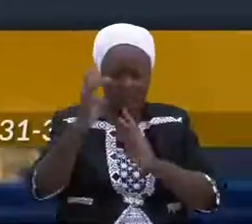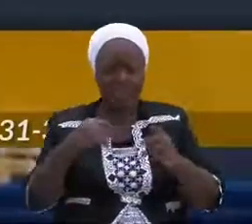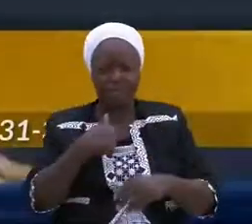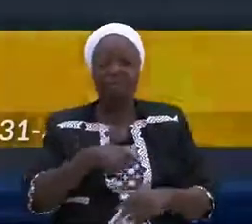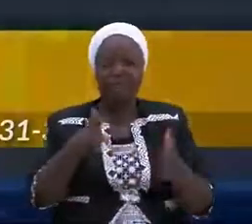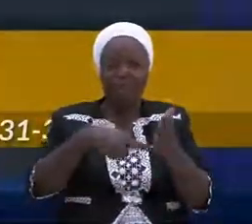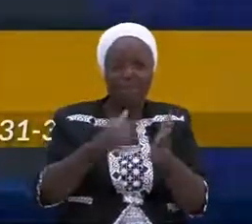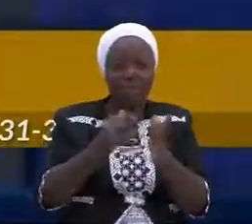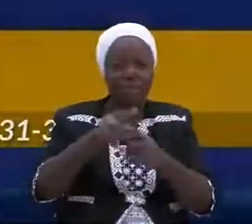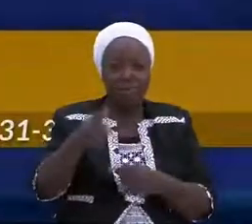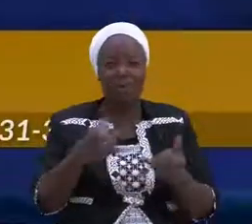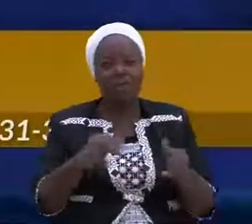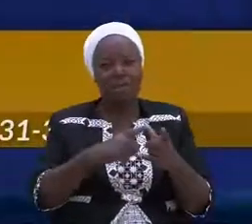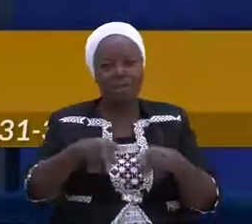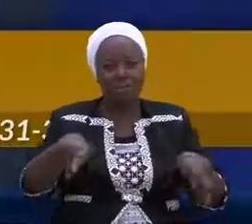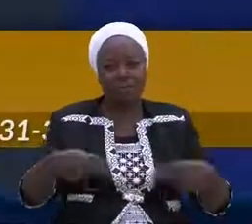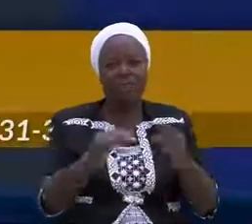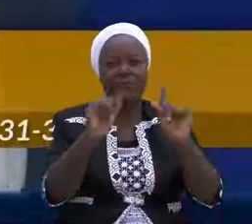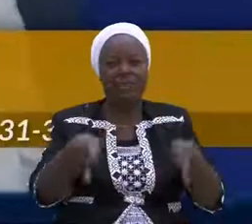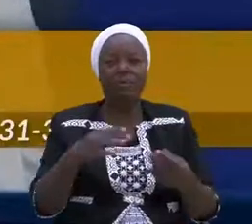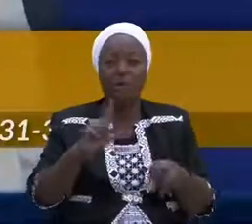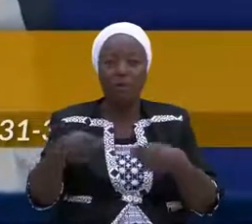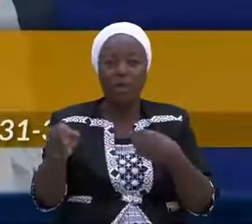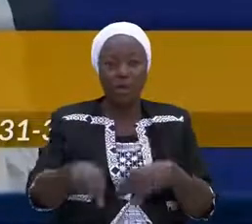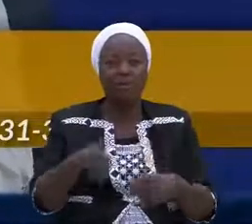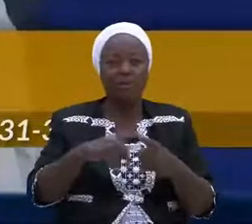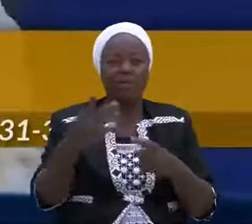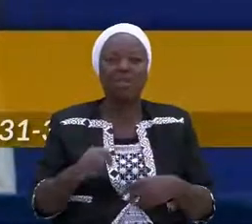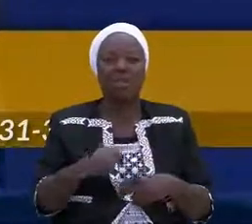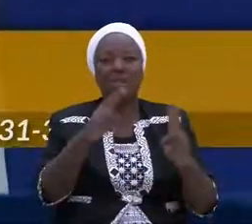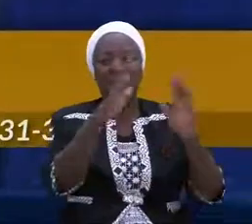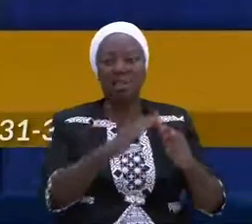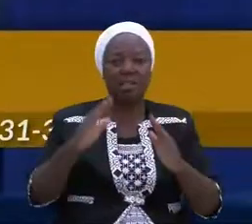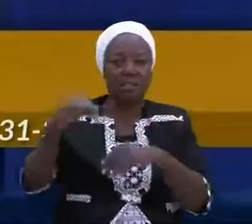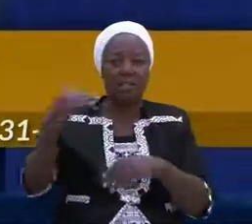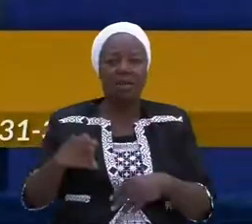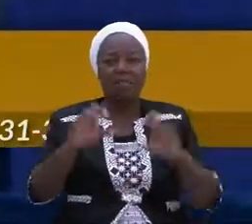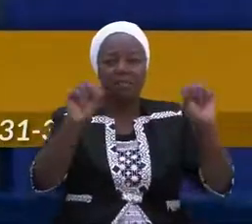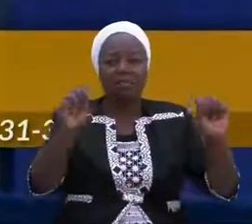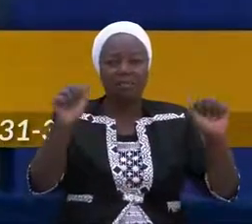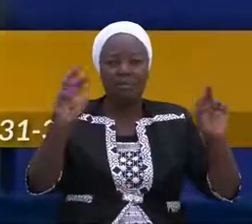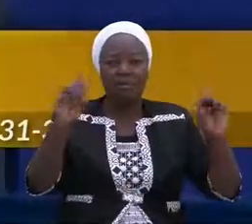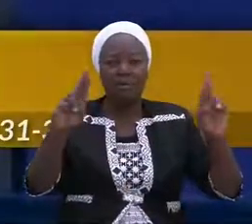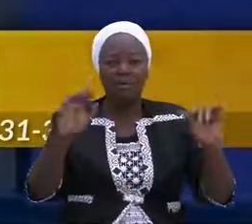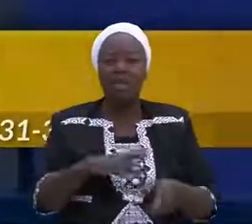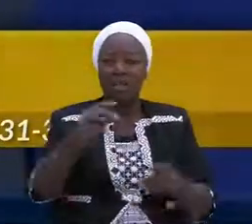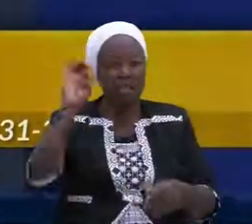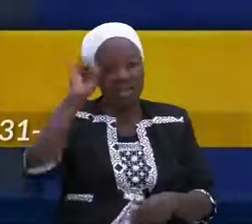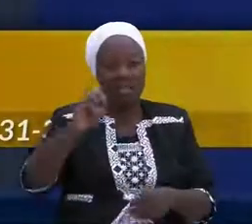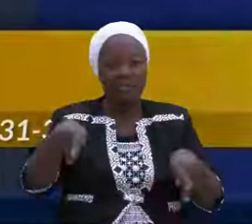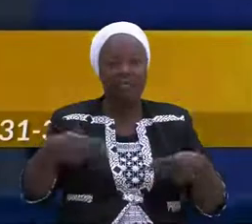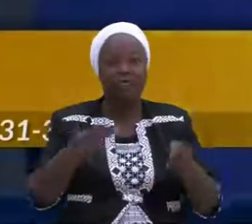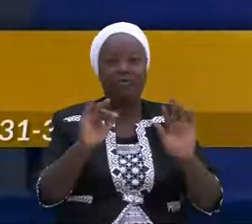lire. Philippe, étant descendu dans la ville de Samarie, Philippe, un enfant de